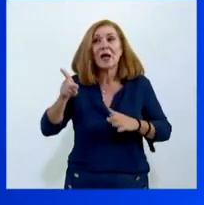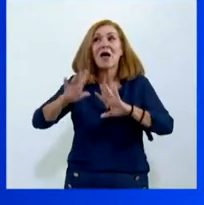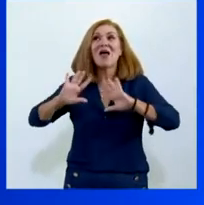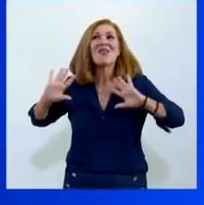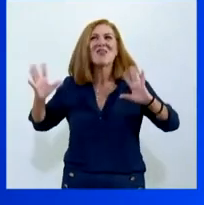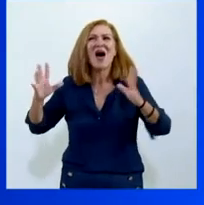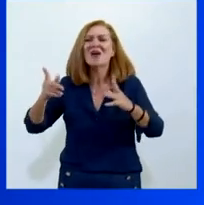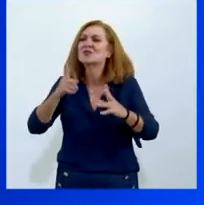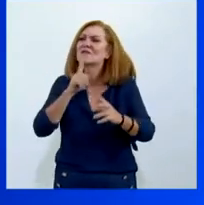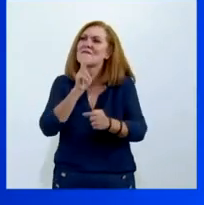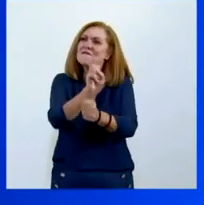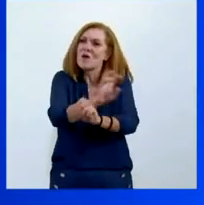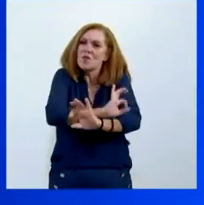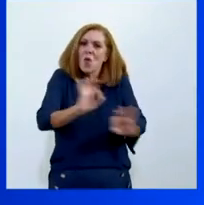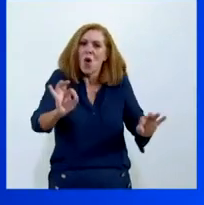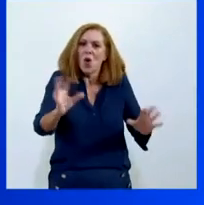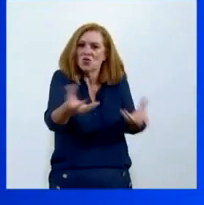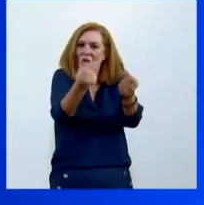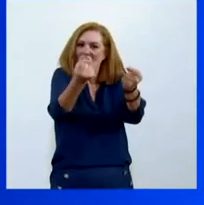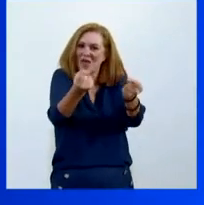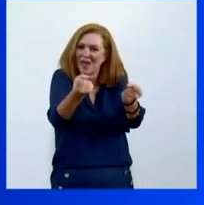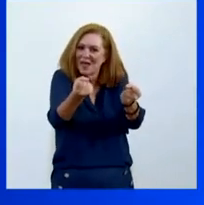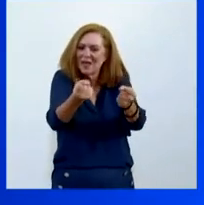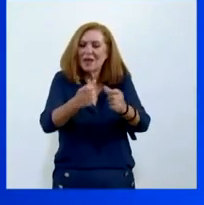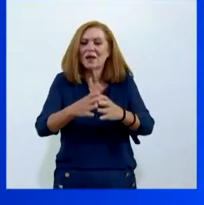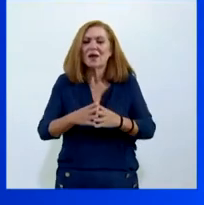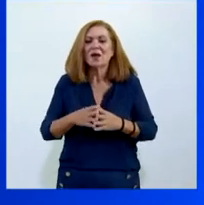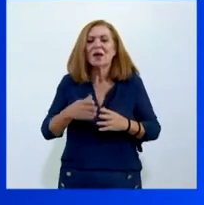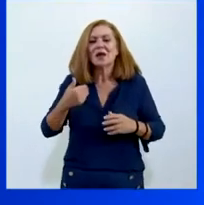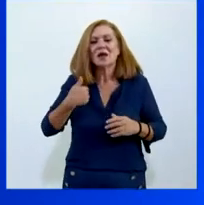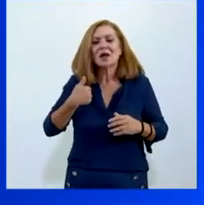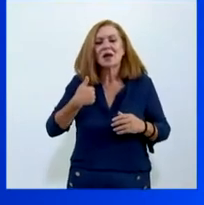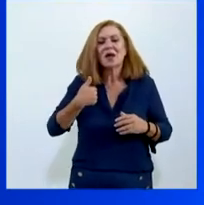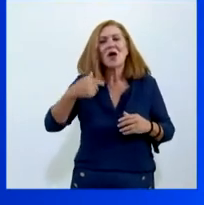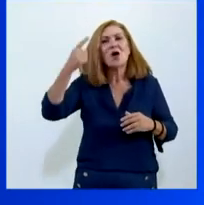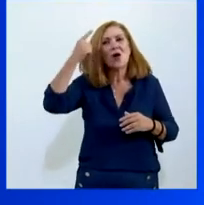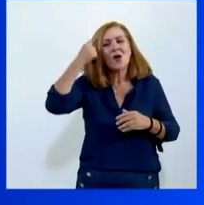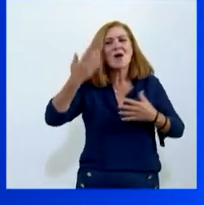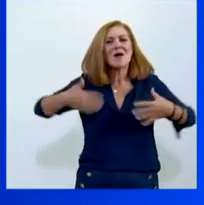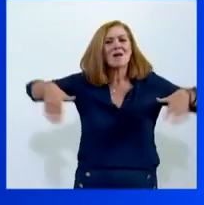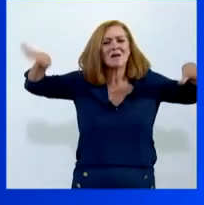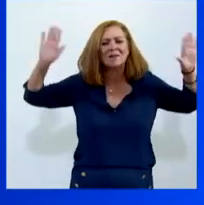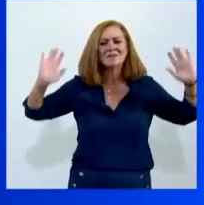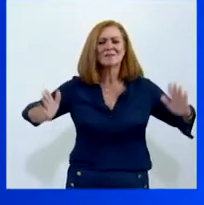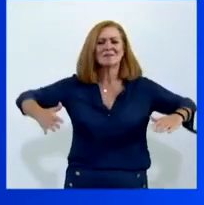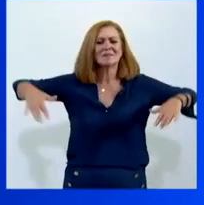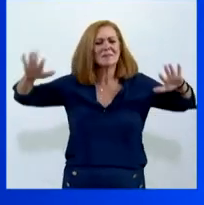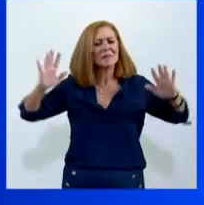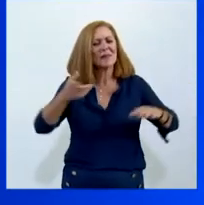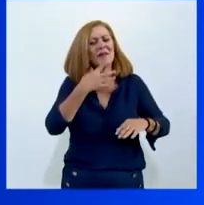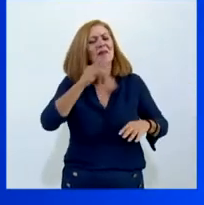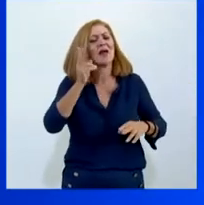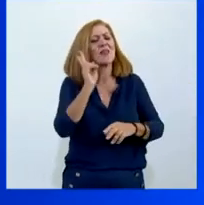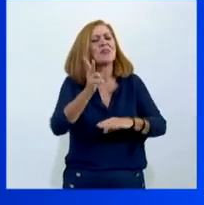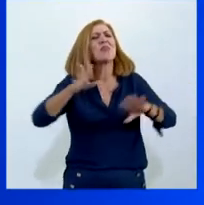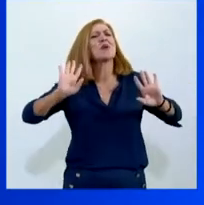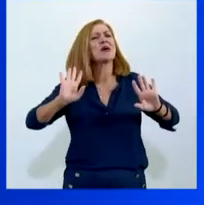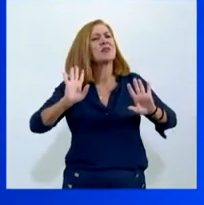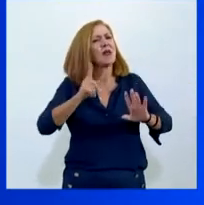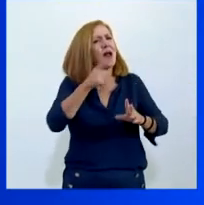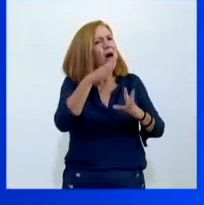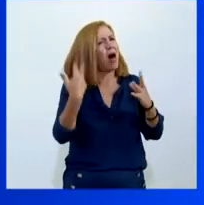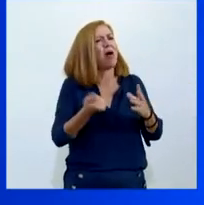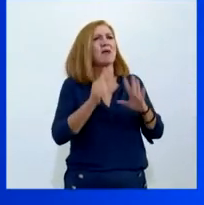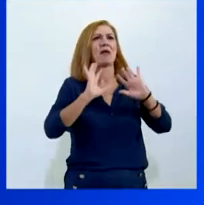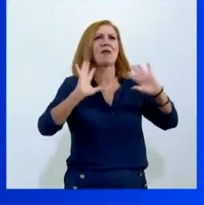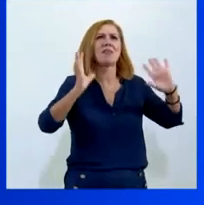επιβίωσε, νομίζω ότι ο μαυρόγυπας δεν θα κινδυνεύσει. Θα έχει αρκετά δέντρα για να κάνει τις φωλιές του και με λίγη